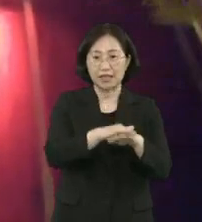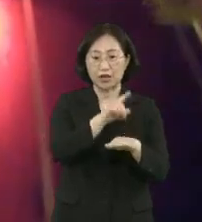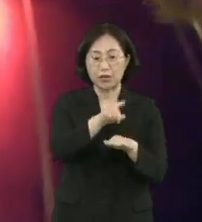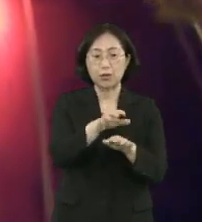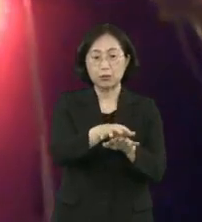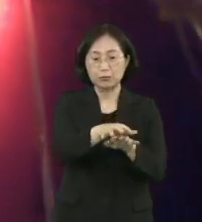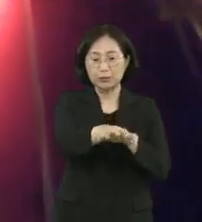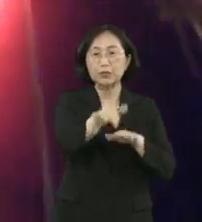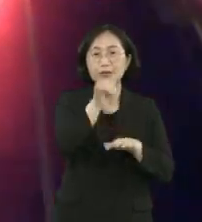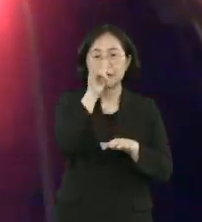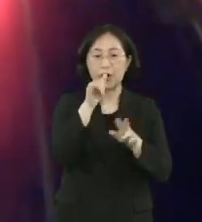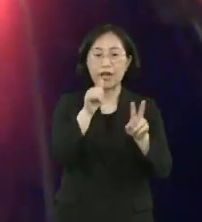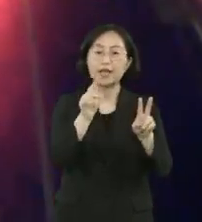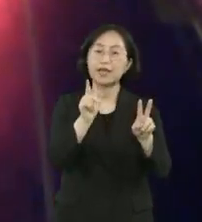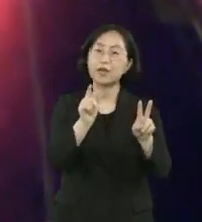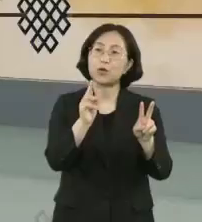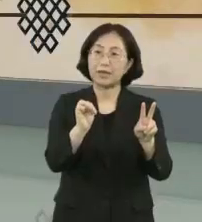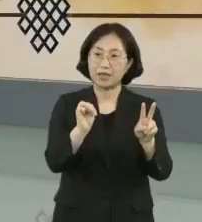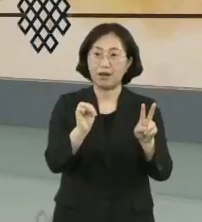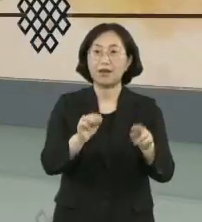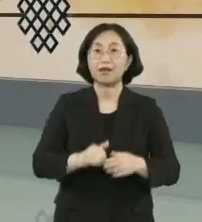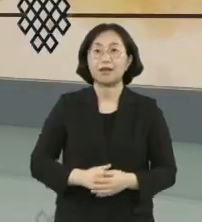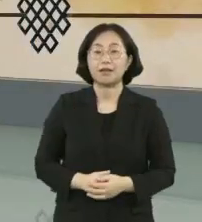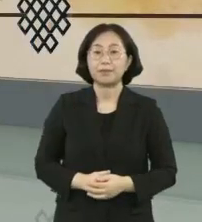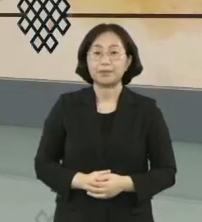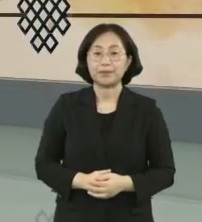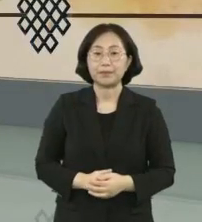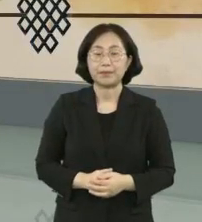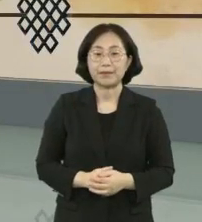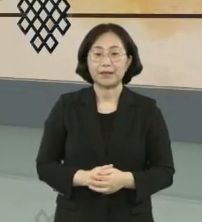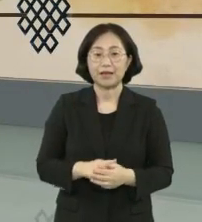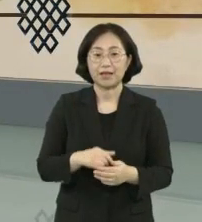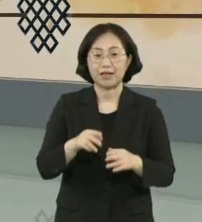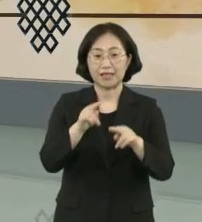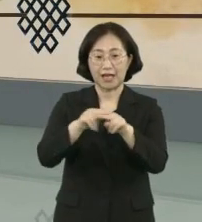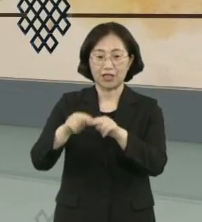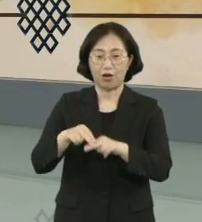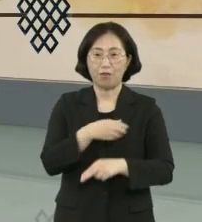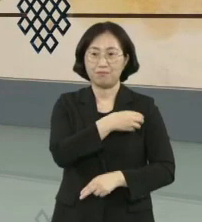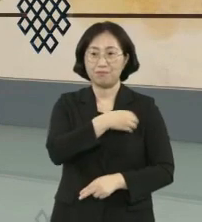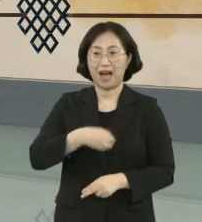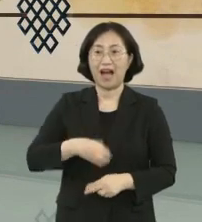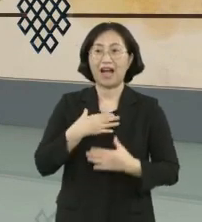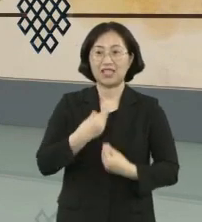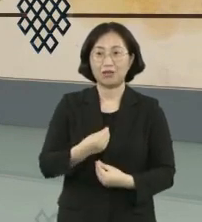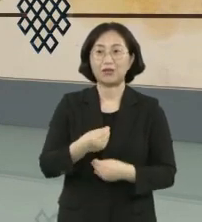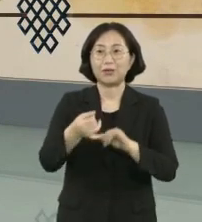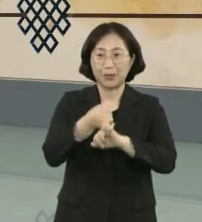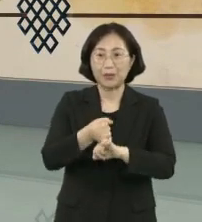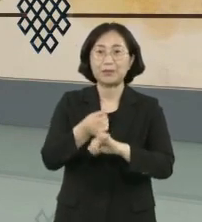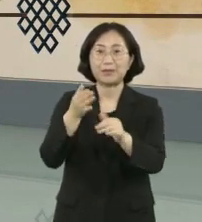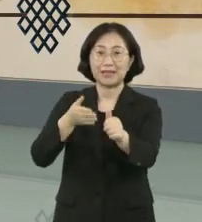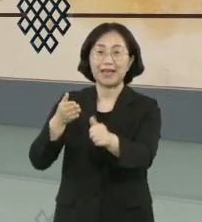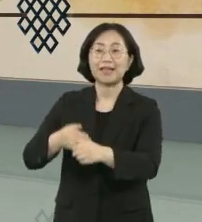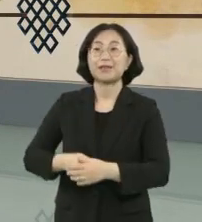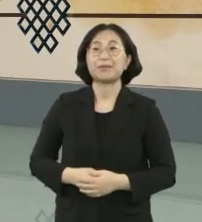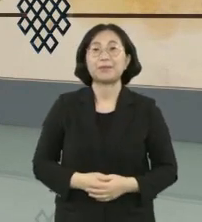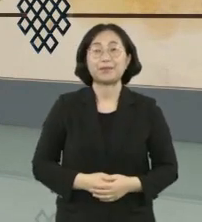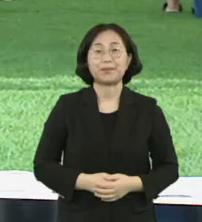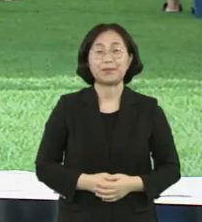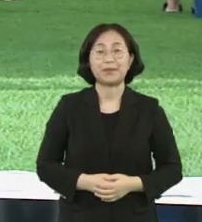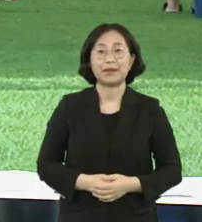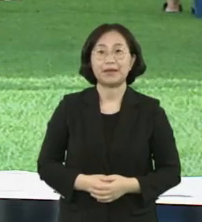이 정체는 2km 정도로 짧은 편입니다. 네, 전자석 안전띠 착용 잊지 마시고요. 고속도로 교통방송이었습니다.